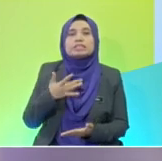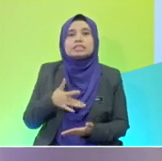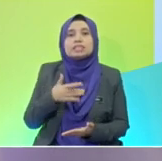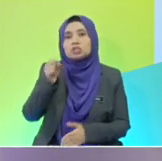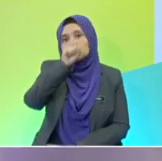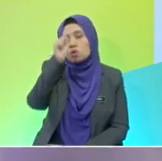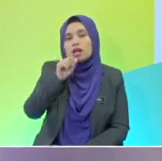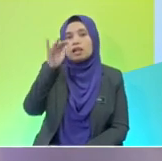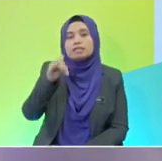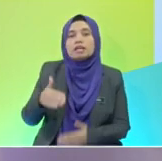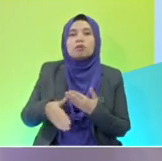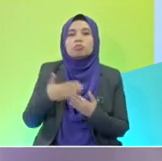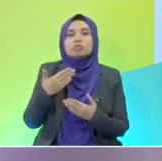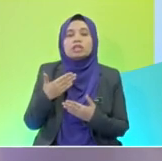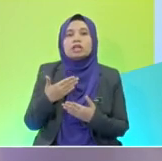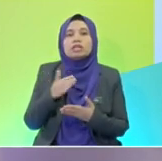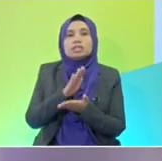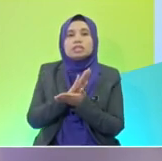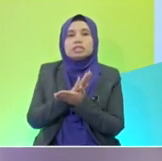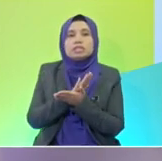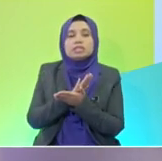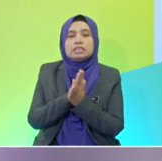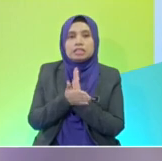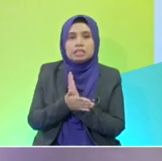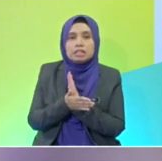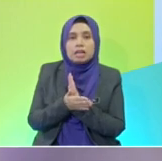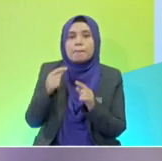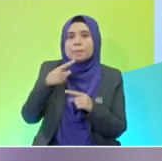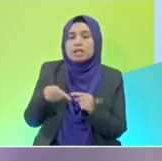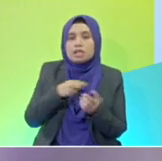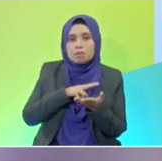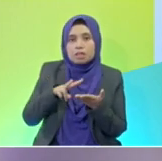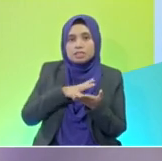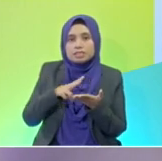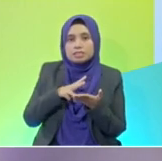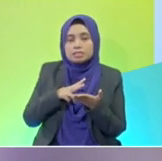mudah jadi murid abile maksud saya bilang